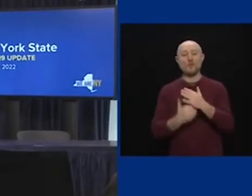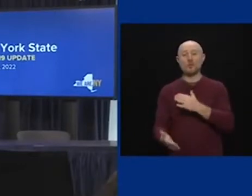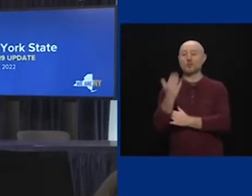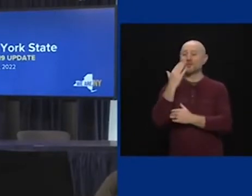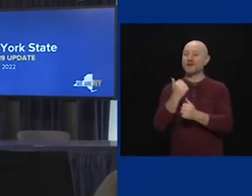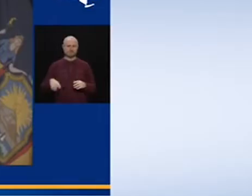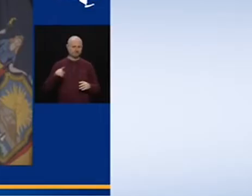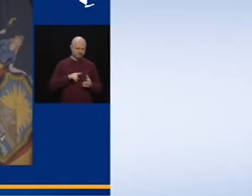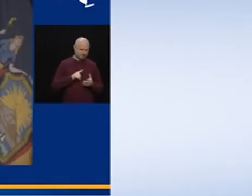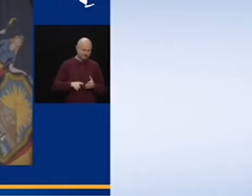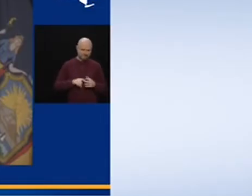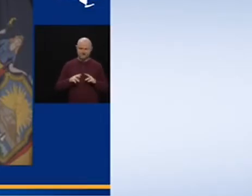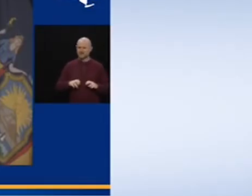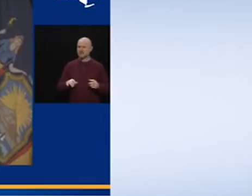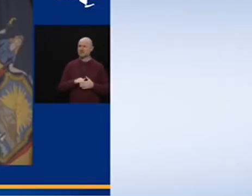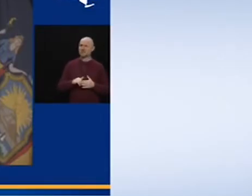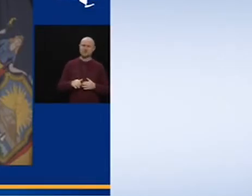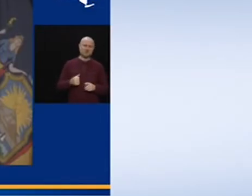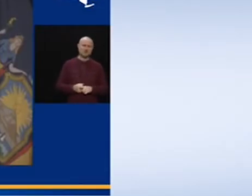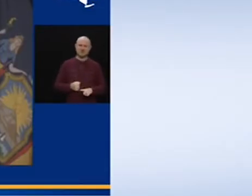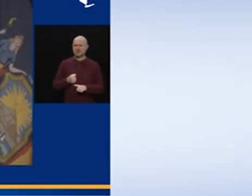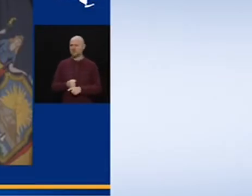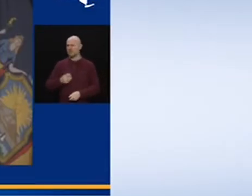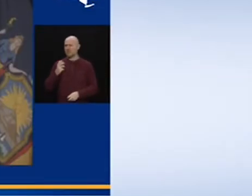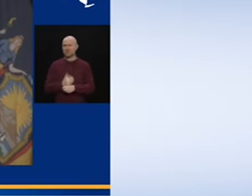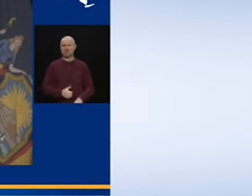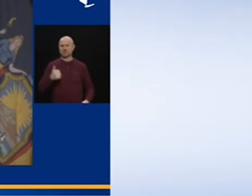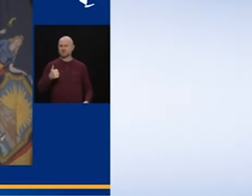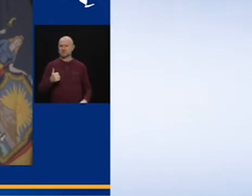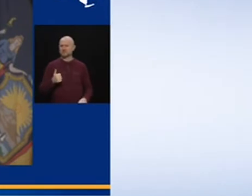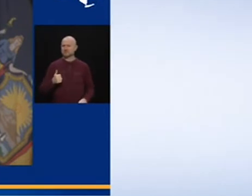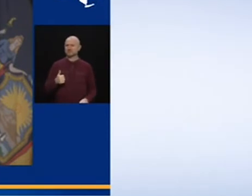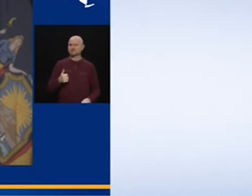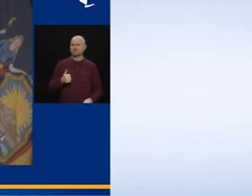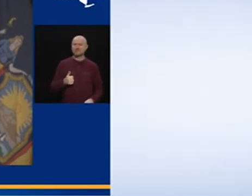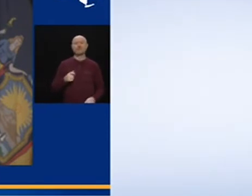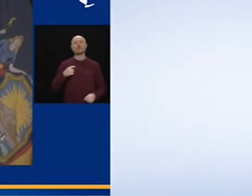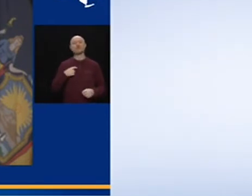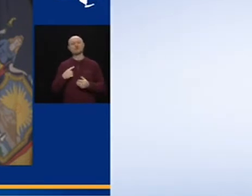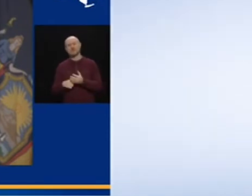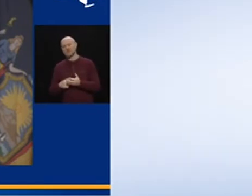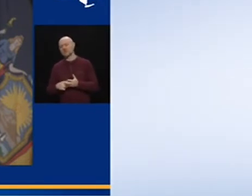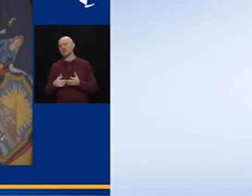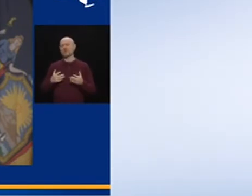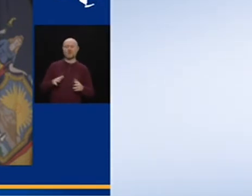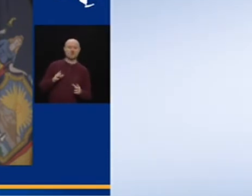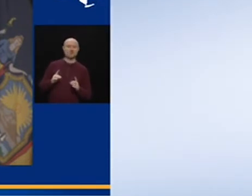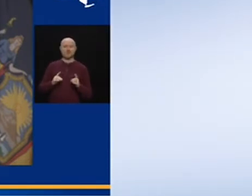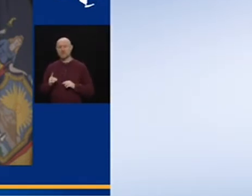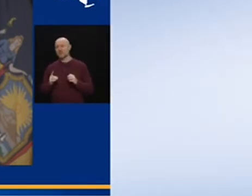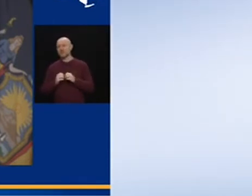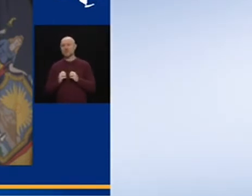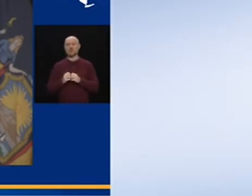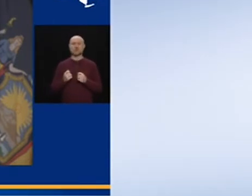ce ne serait plus le cas. Nous avons parlé de donner une marge de manœuvre plus large, un peu plus de soulagement à court